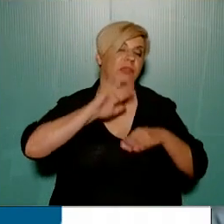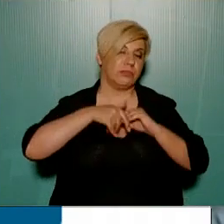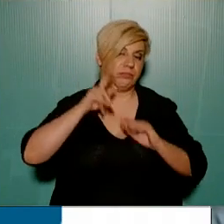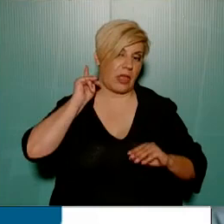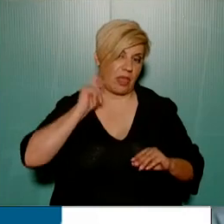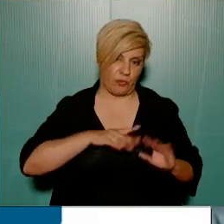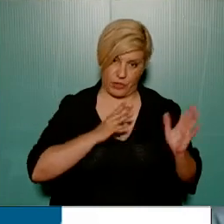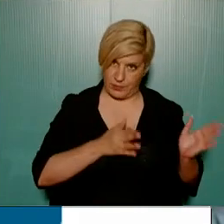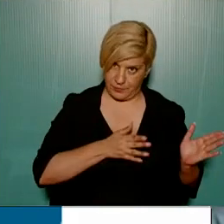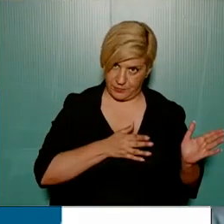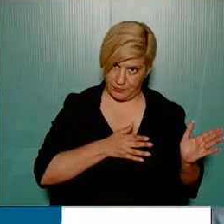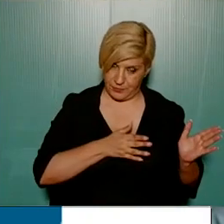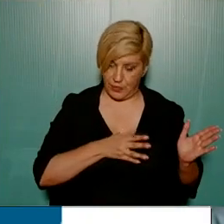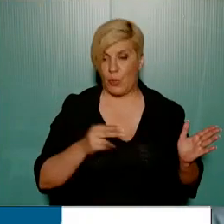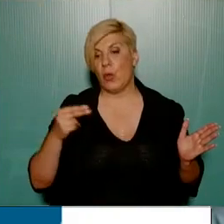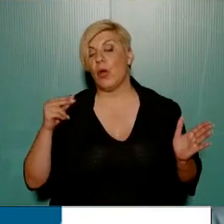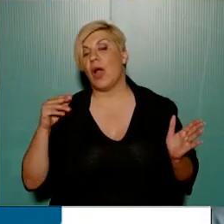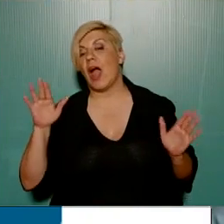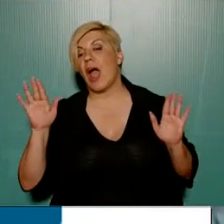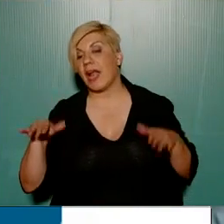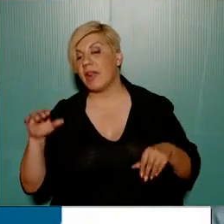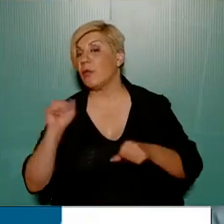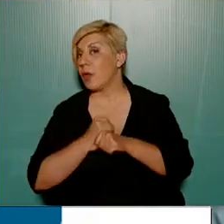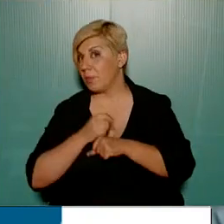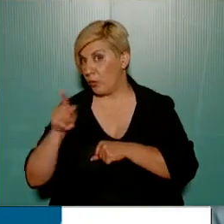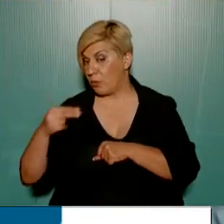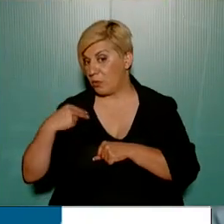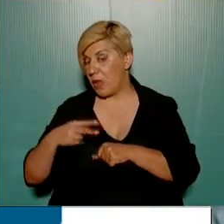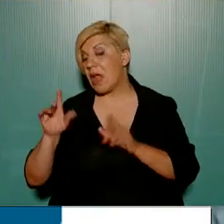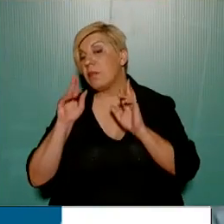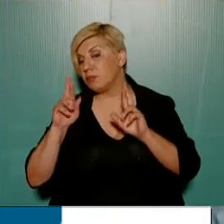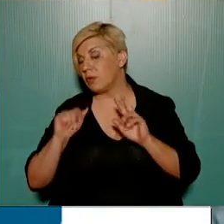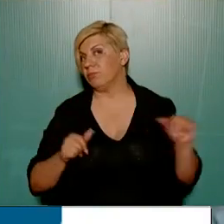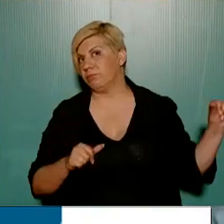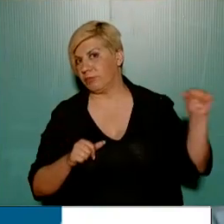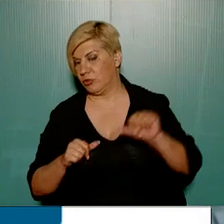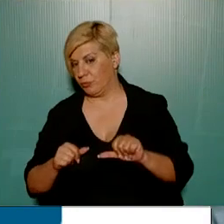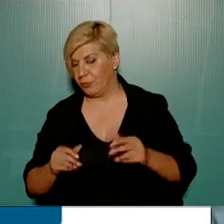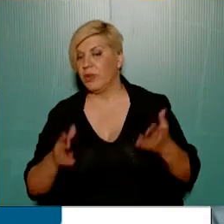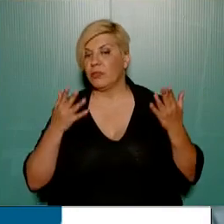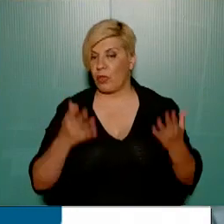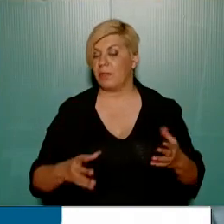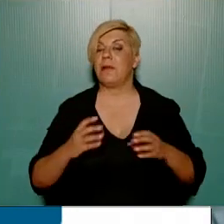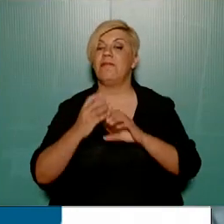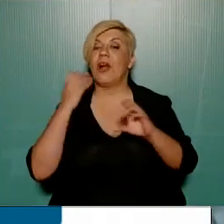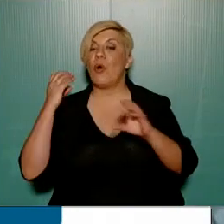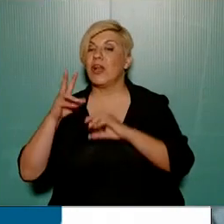ότι ο Δήμαρχος Αγγελούδης με την επιμονή του θα καταφέρει να το φέρει πίσω. Τώρα, για τα βαγόνια του